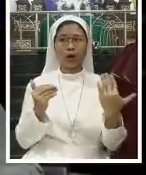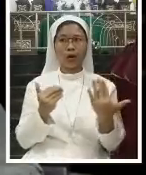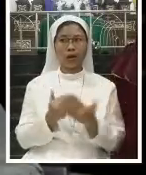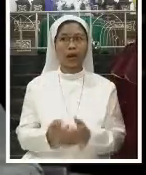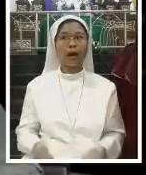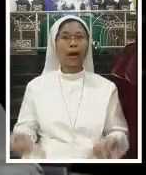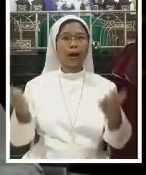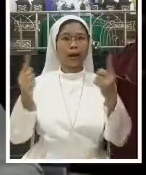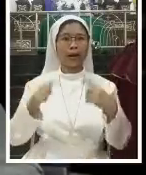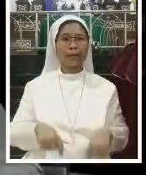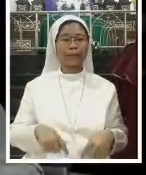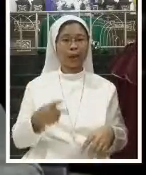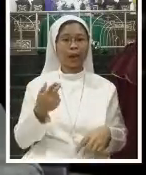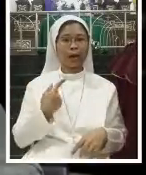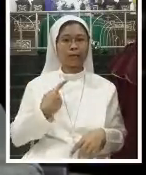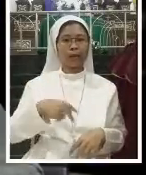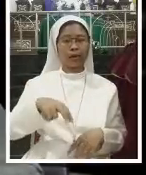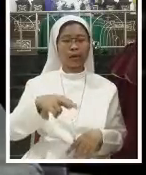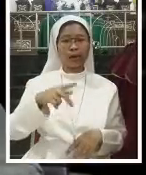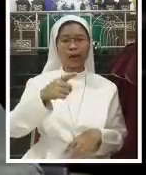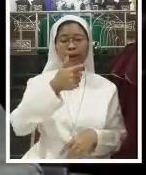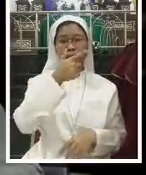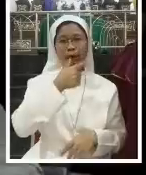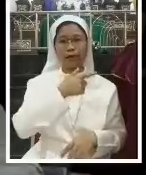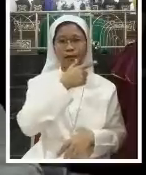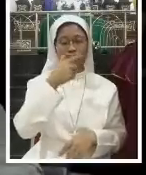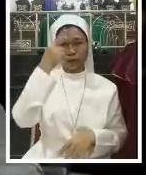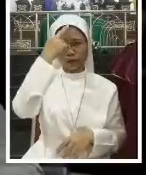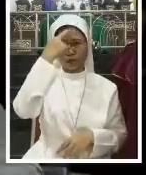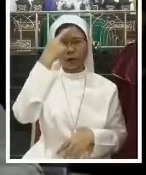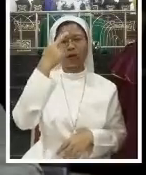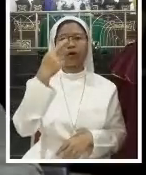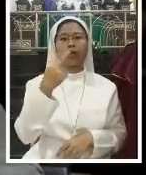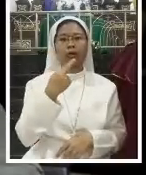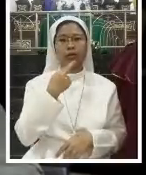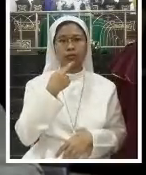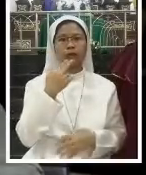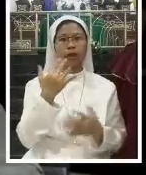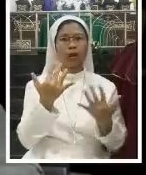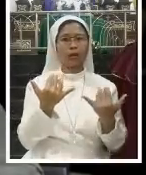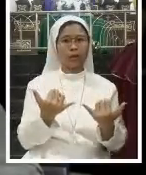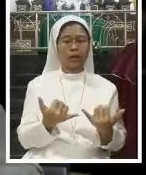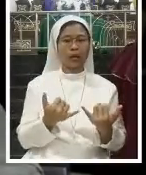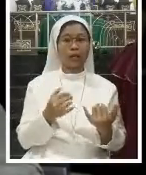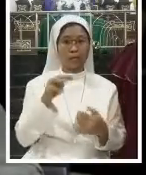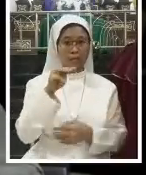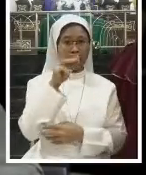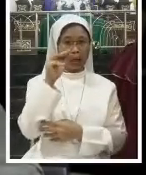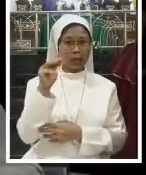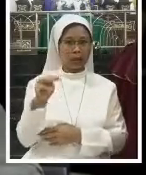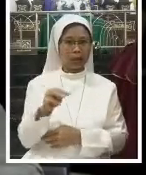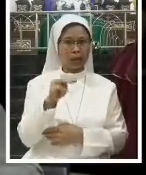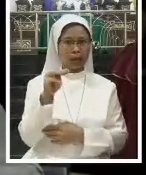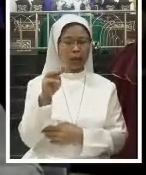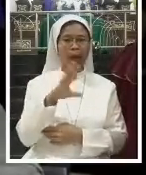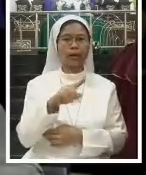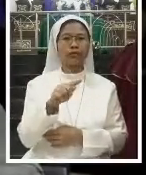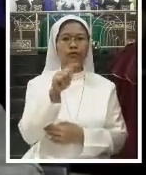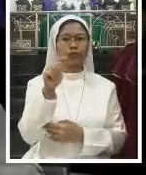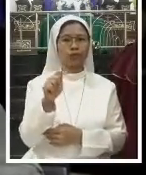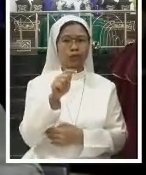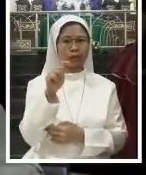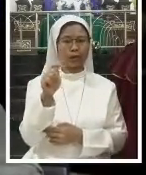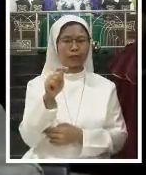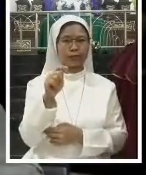mag-atender sa gigibo na Lenten Recollection ngunya na maabot na Lunes asin Martes Santo